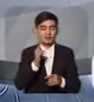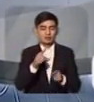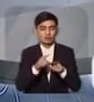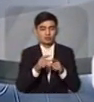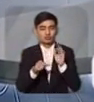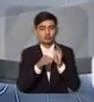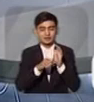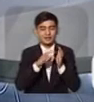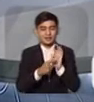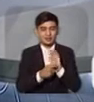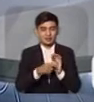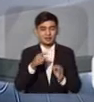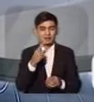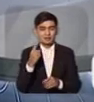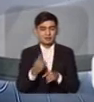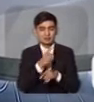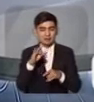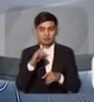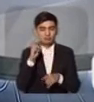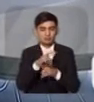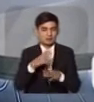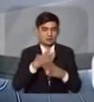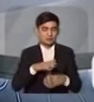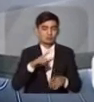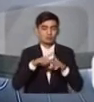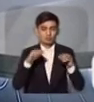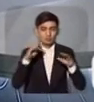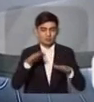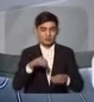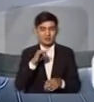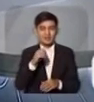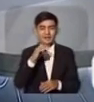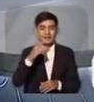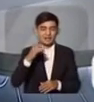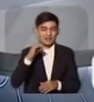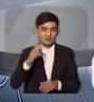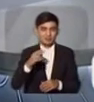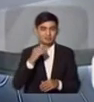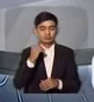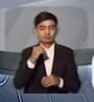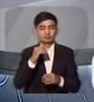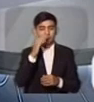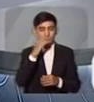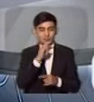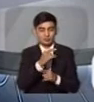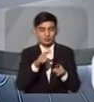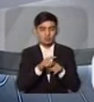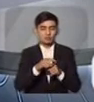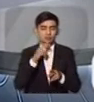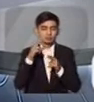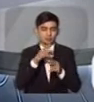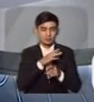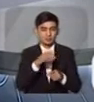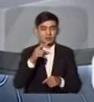этом учебном году еще ни разу не посещал занятия в школе. Ерик Нургалиев уверяет, что обращение в госорганы и прокуратуру не